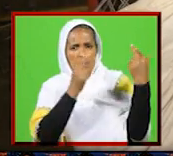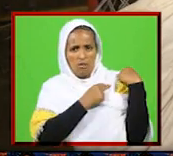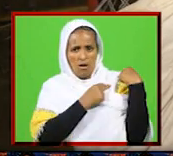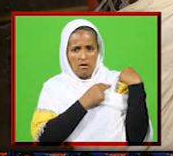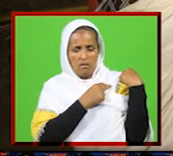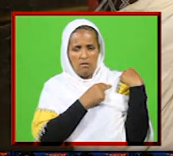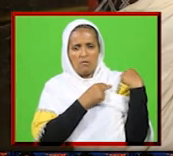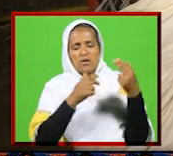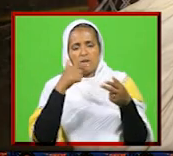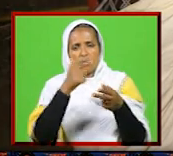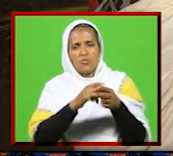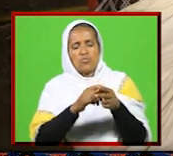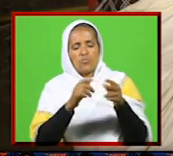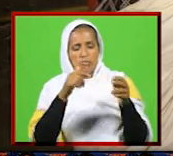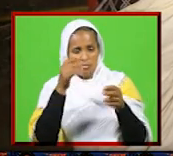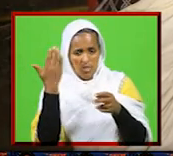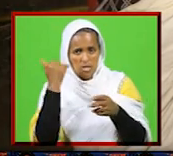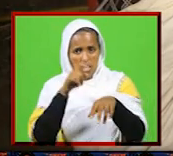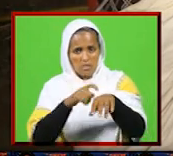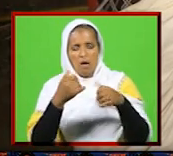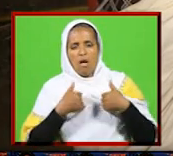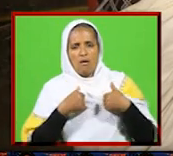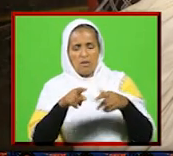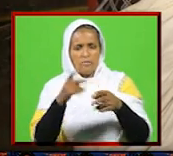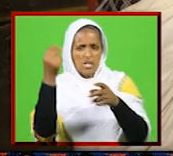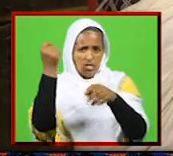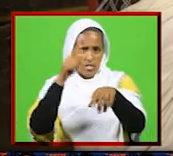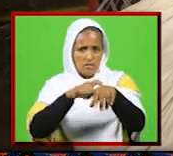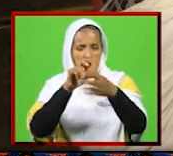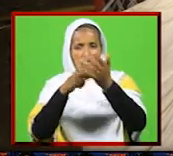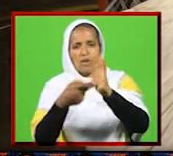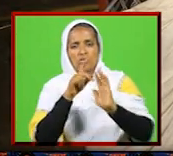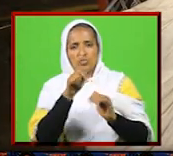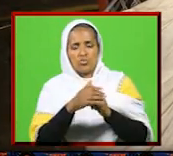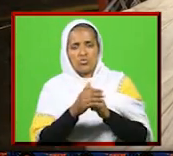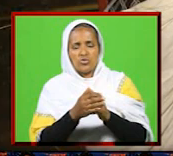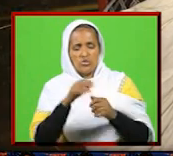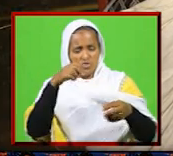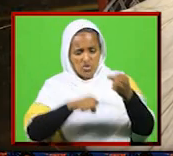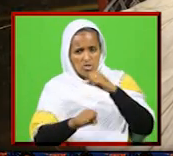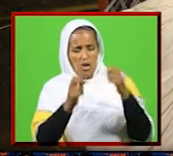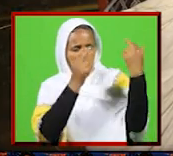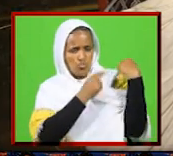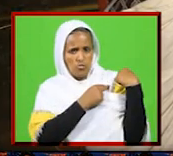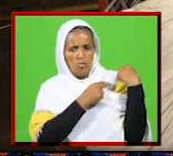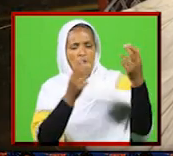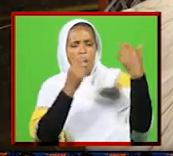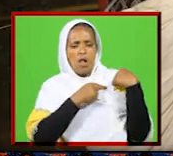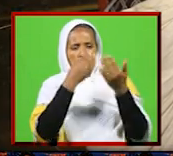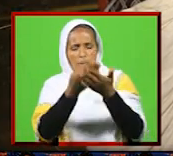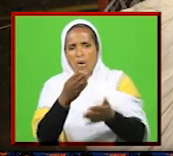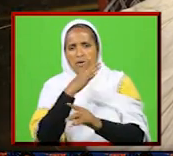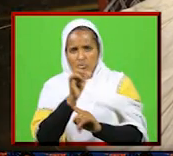አለቃ። ጭቃሹ የሚባል አለቃ የሚባል ነበር በዚህ እንግዲህ በጥንት ጊዜ ማለት ነው።